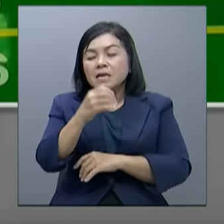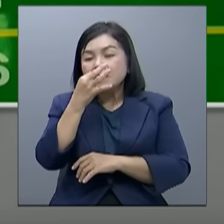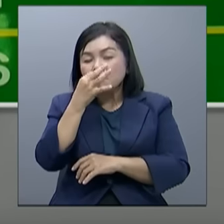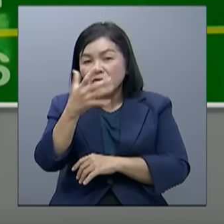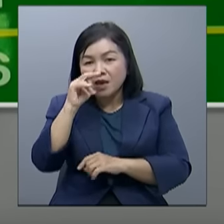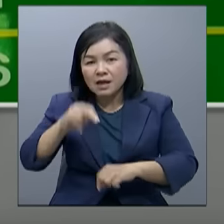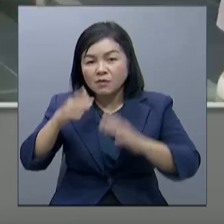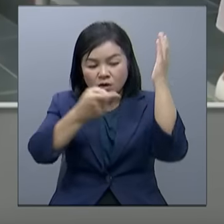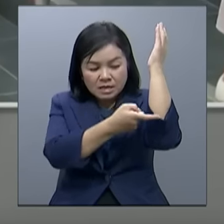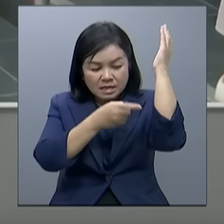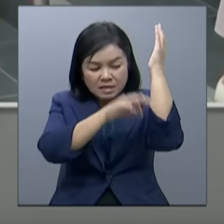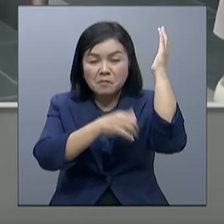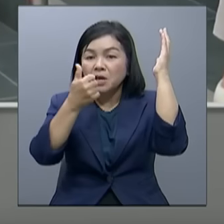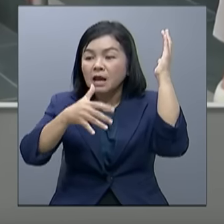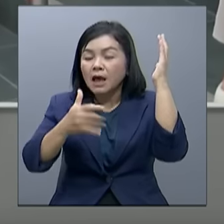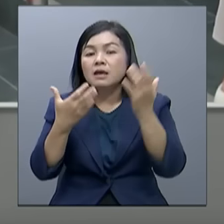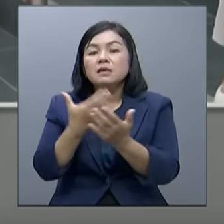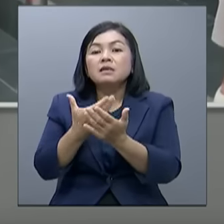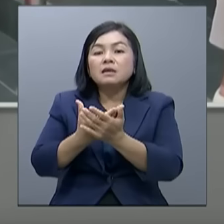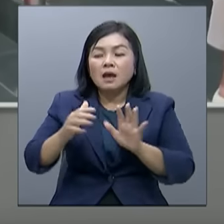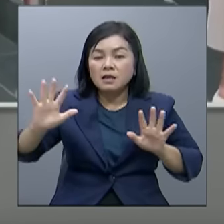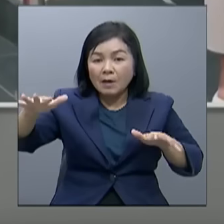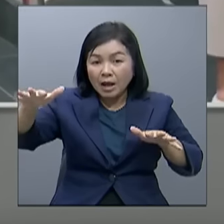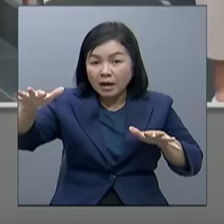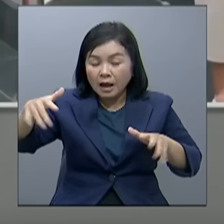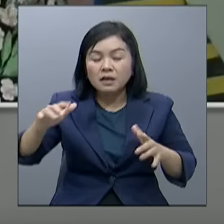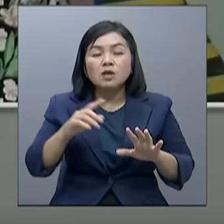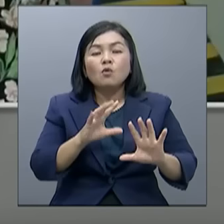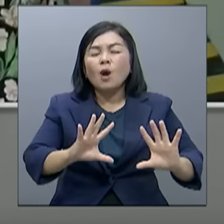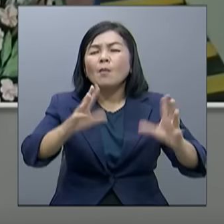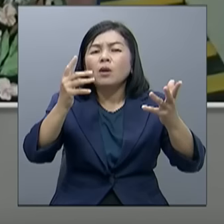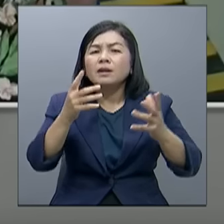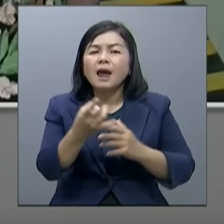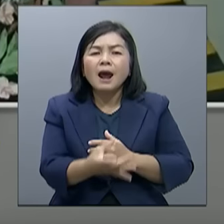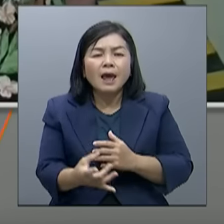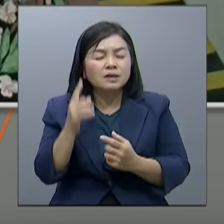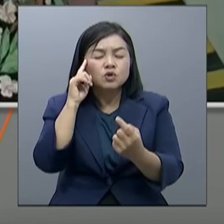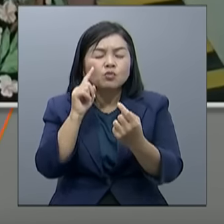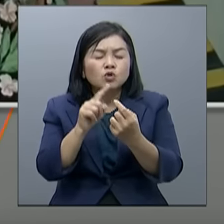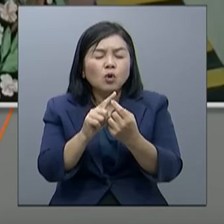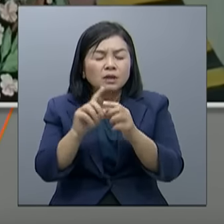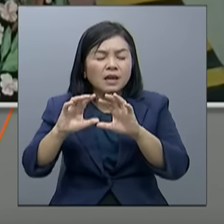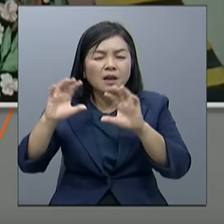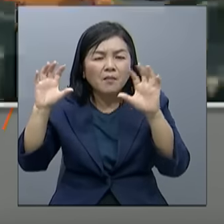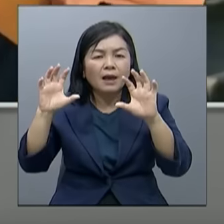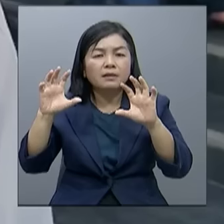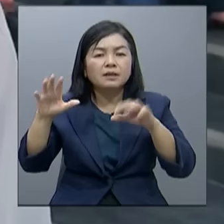กรีดยางไม่ได้เงินก้อนนี้ไม่ถึงเดือนก็คงจะหมดอะไรคือนโยบายที่พวกเขาต้องการหลังจ